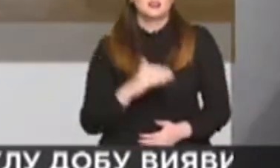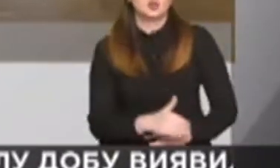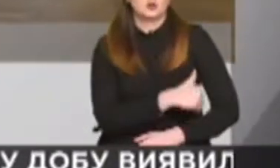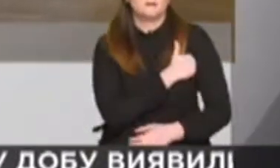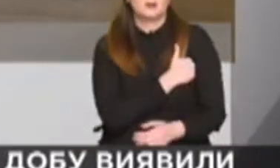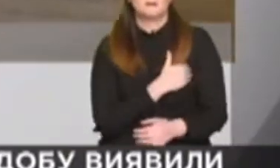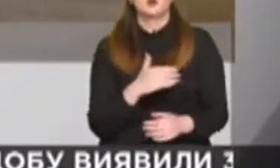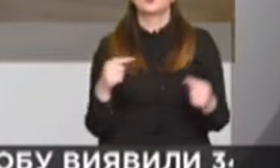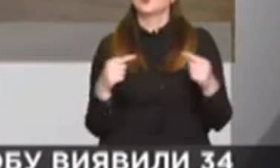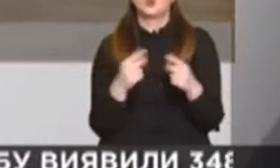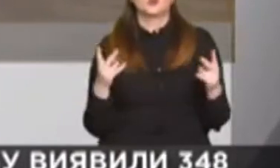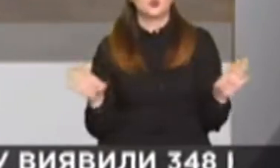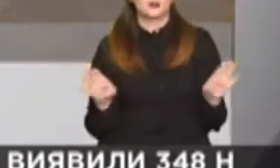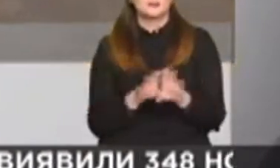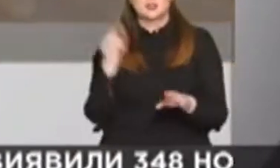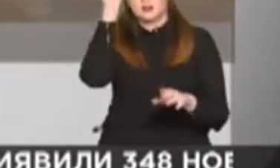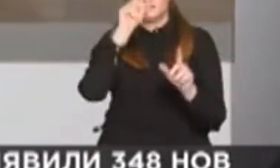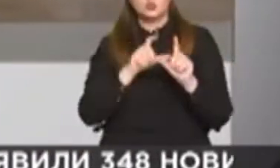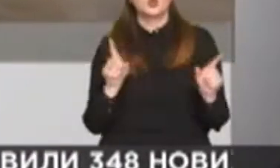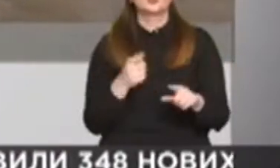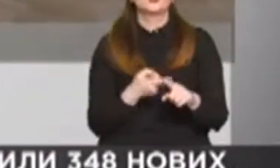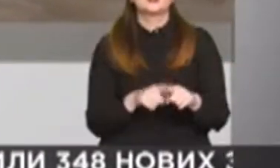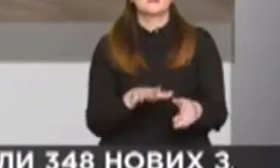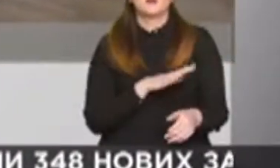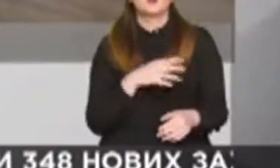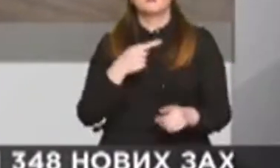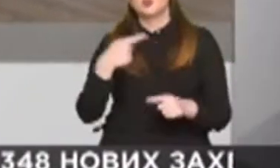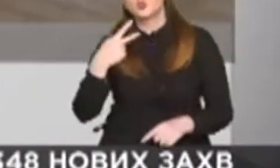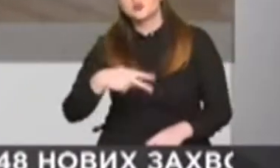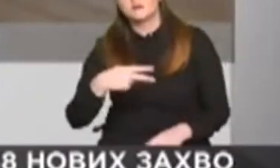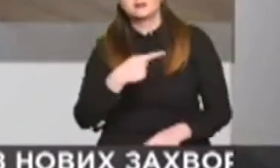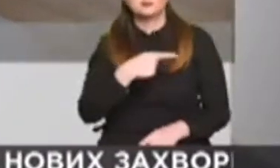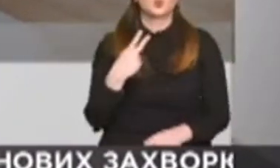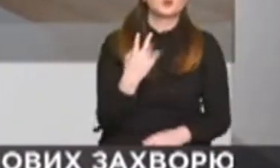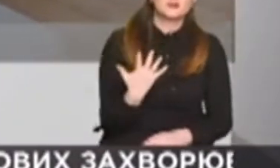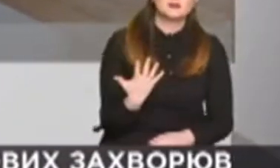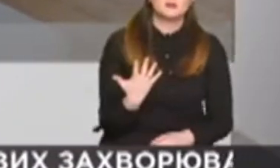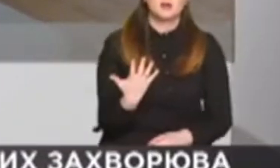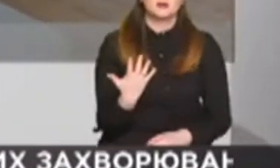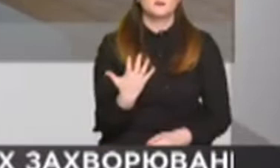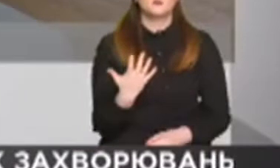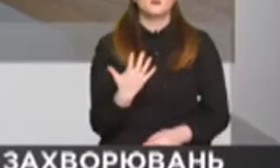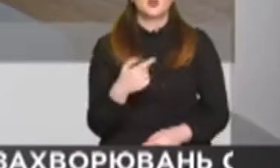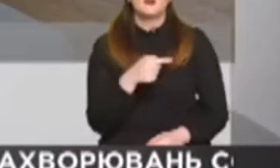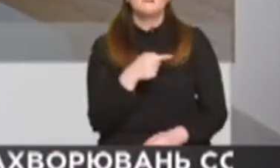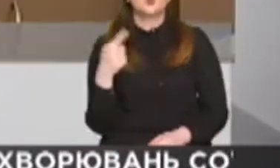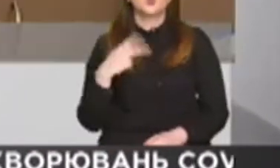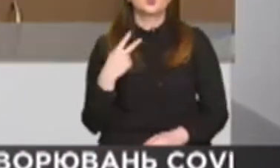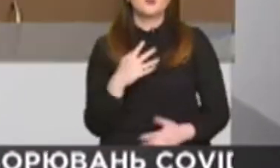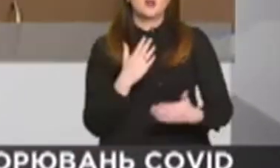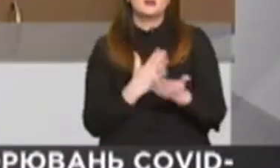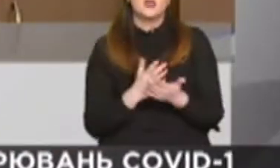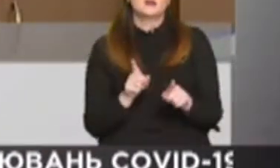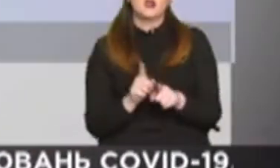повітря точно треба закривати навчальні заклади? Що це має бути? Мінус 20, мінус 25? Мінус 20 є